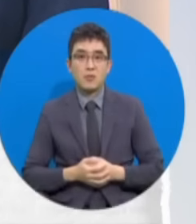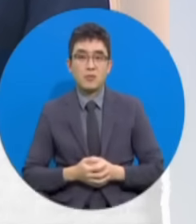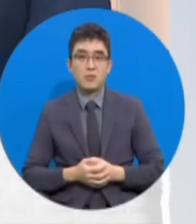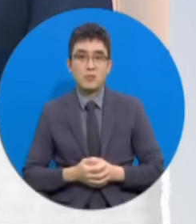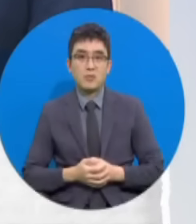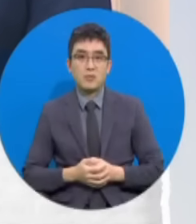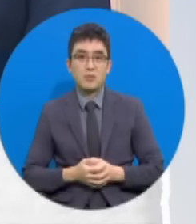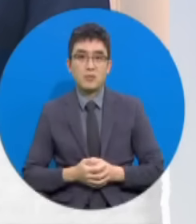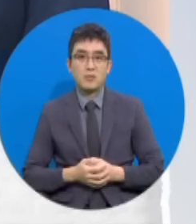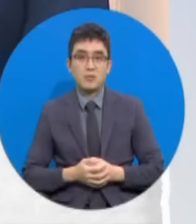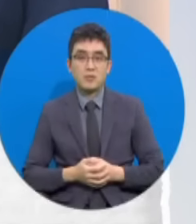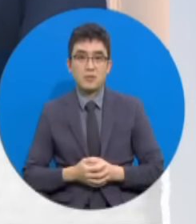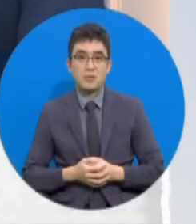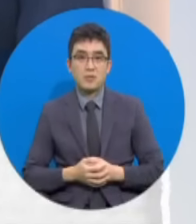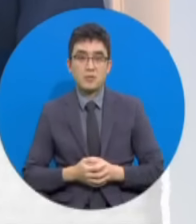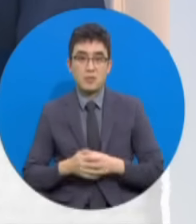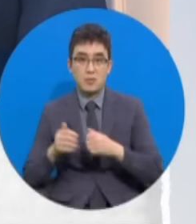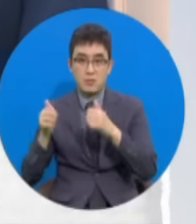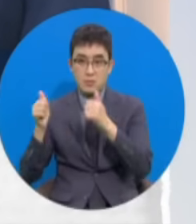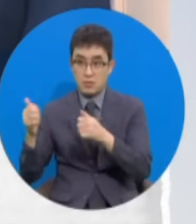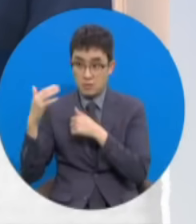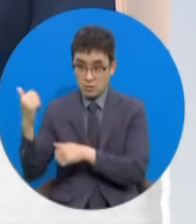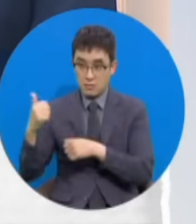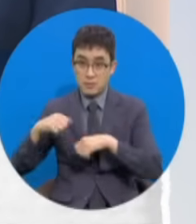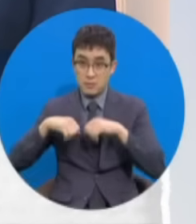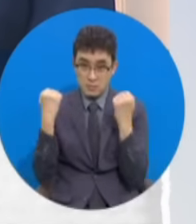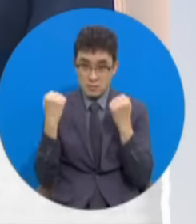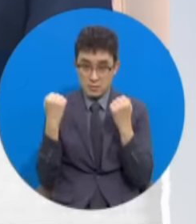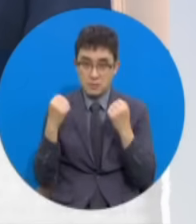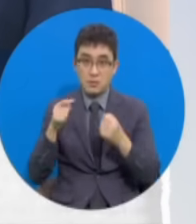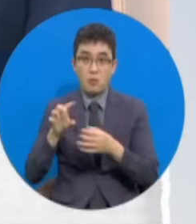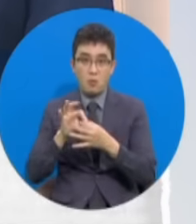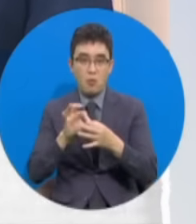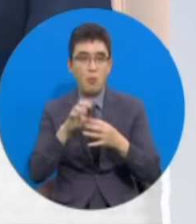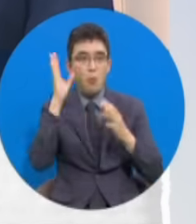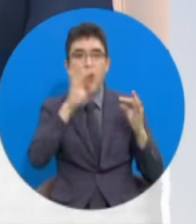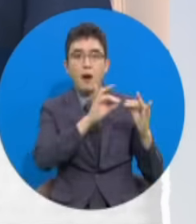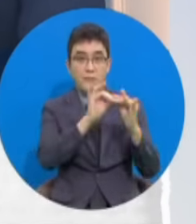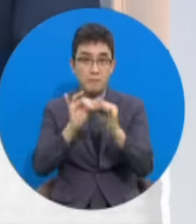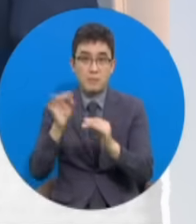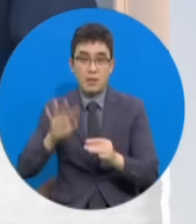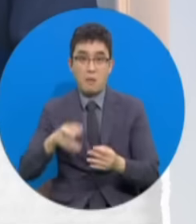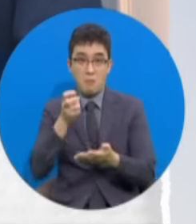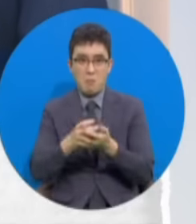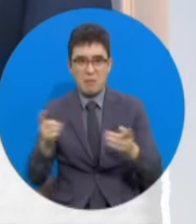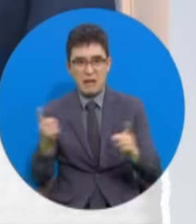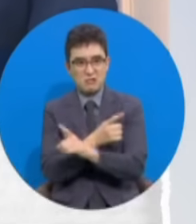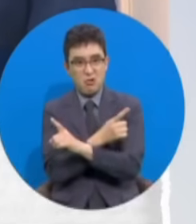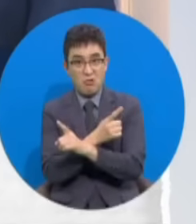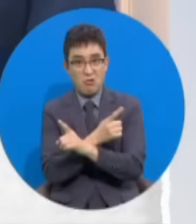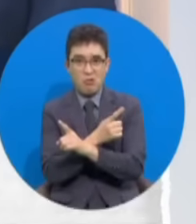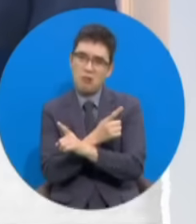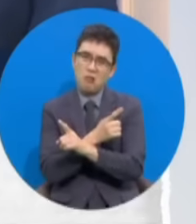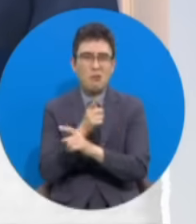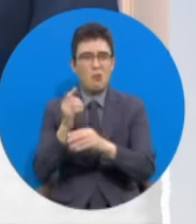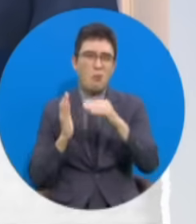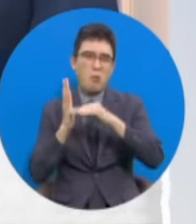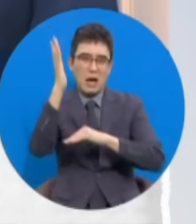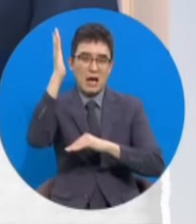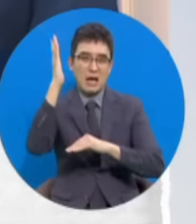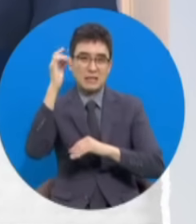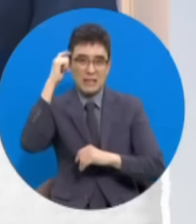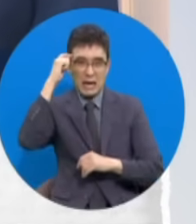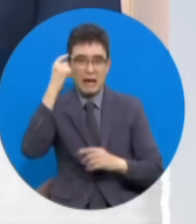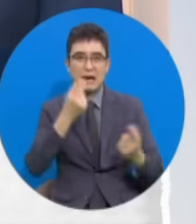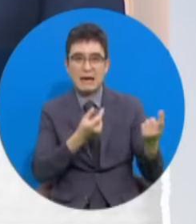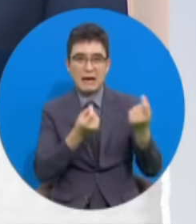실질적으로 불체포특권을 내려놓는 선언적 의미로는 충분히 공감을 하지만 법률 개정까지 가는 부분들은 네. 조금 과도한 측면이